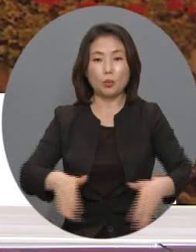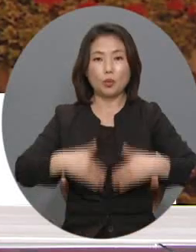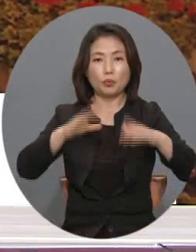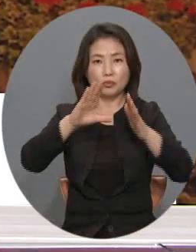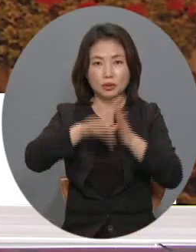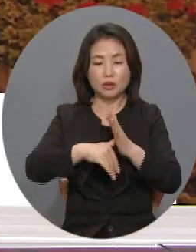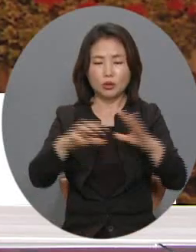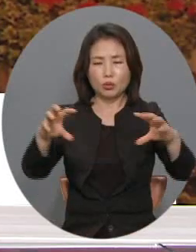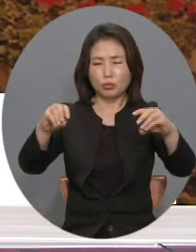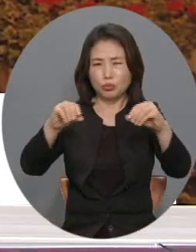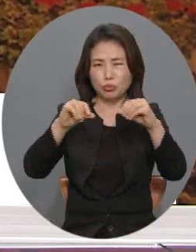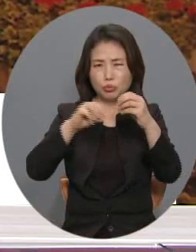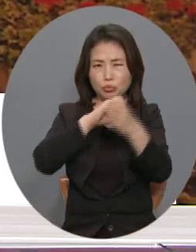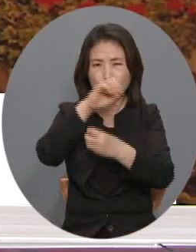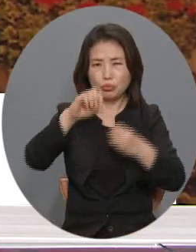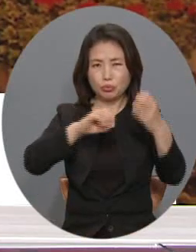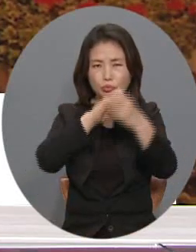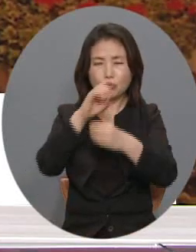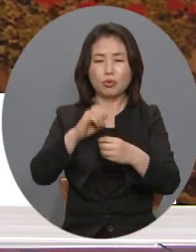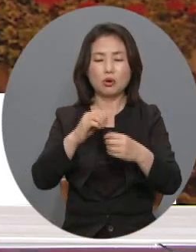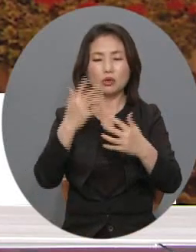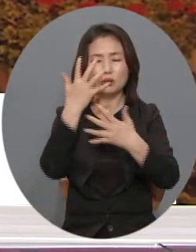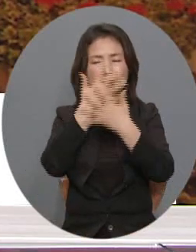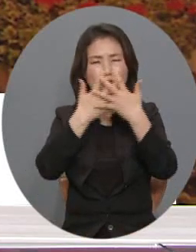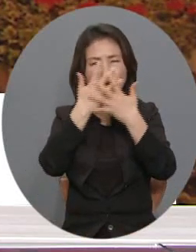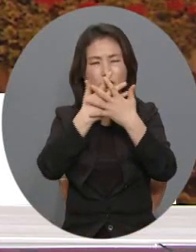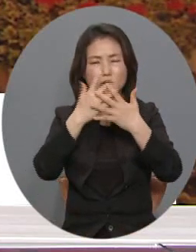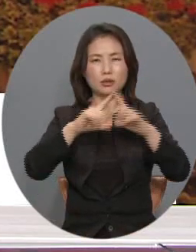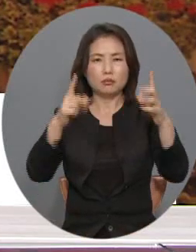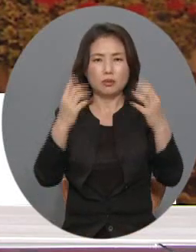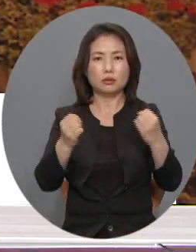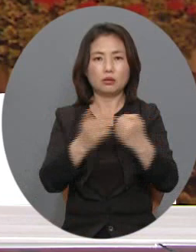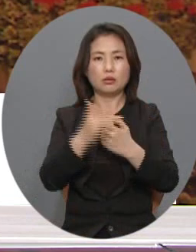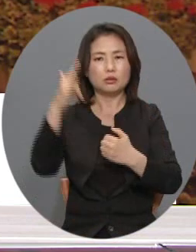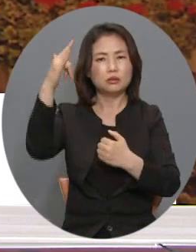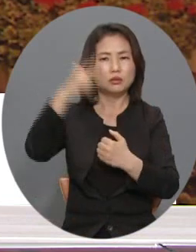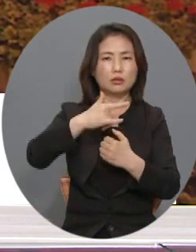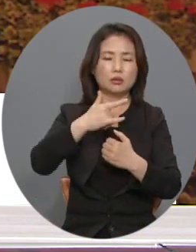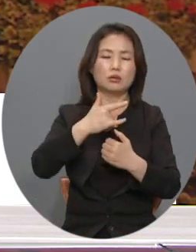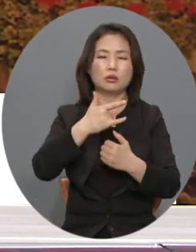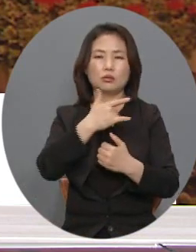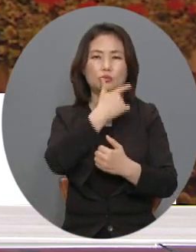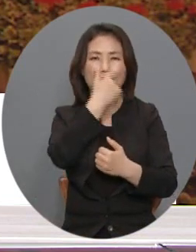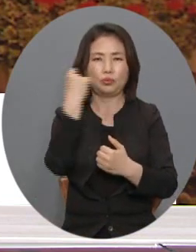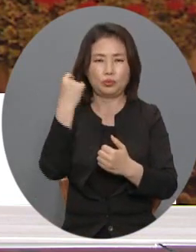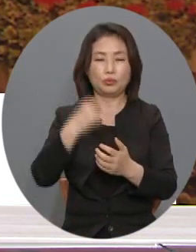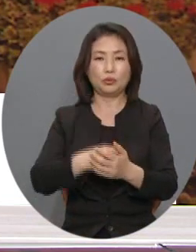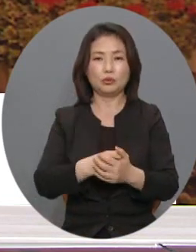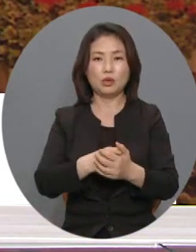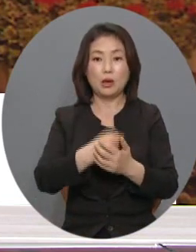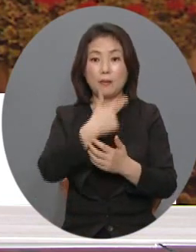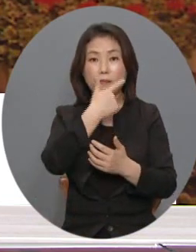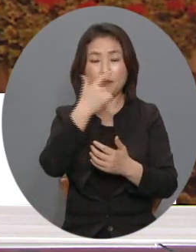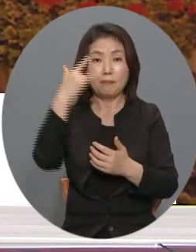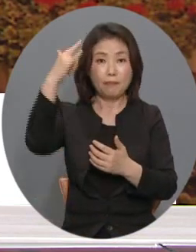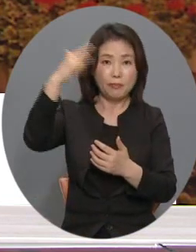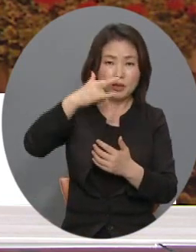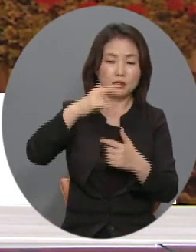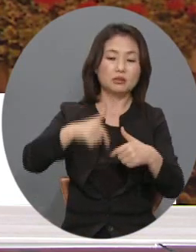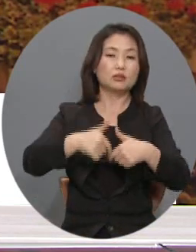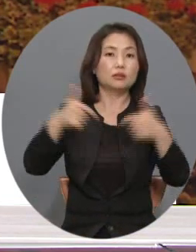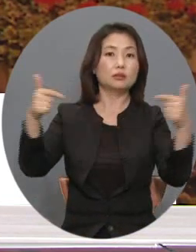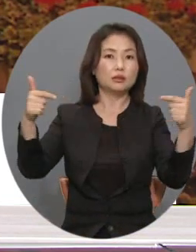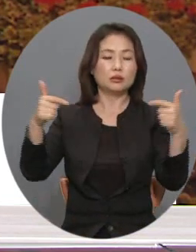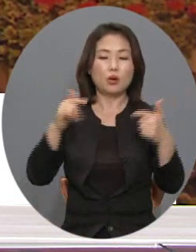봄철에는 미세먼지와 황사, 또 흐린 날도 많아서 일조량이 부족한데요. 빛을 인위적으로 늘려주는